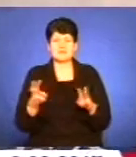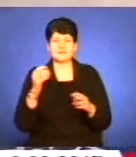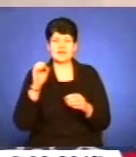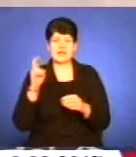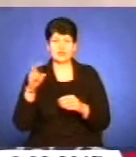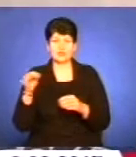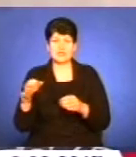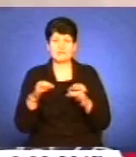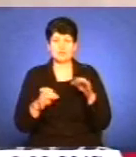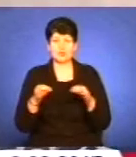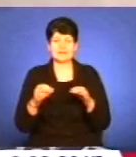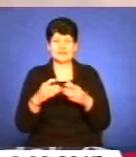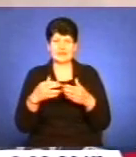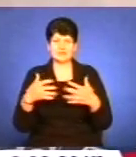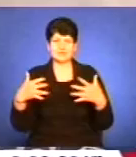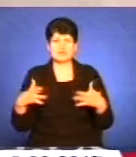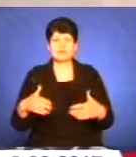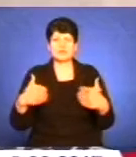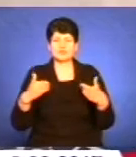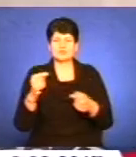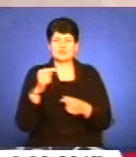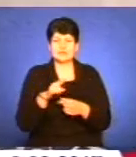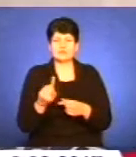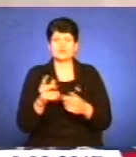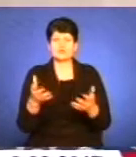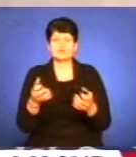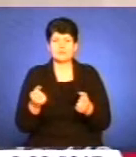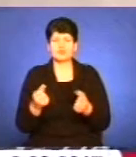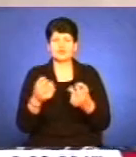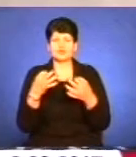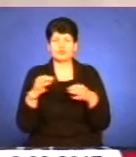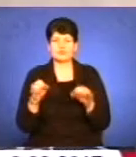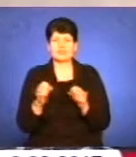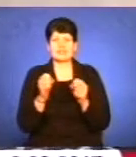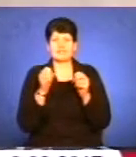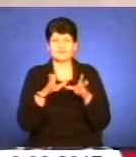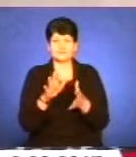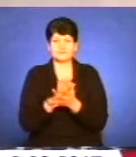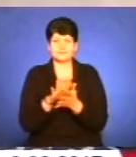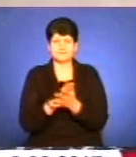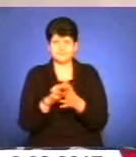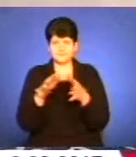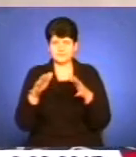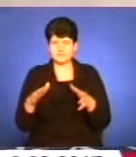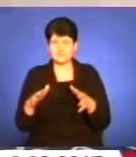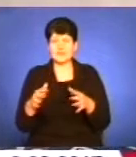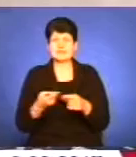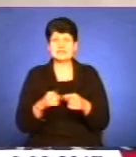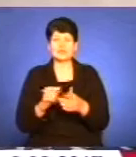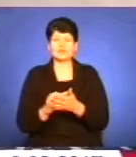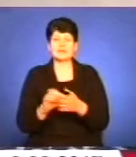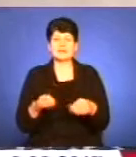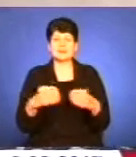природних ресурсів, звернутися з тим, щоб отримати дозвіл на викиди забруднюючих речовин. Цей документ дає